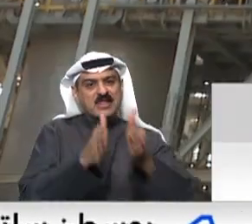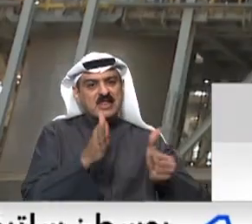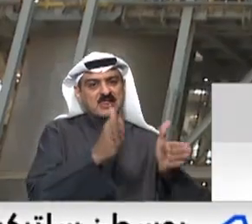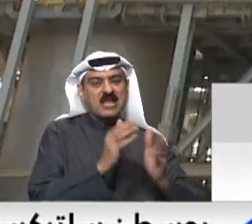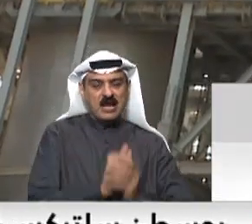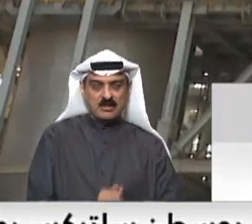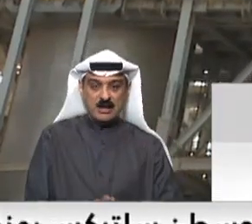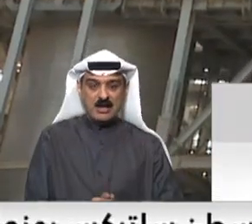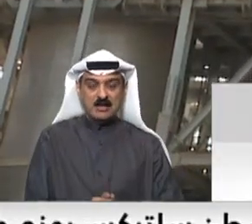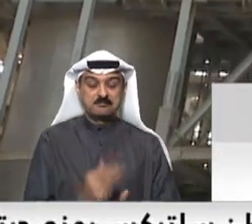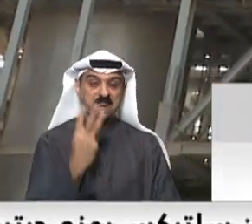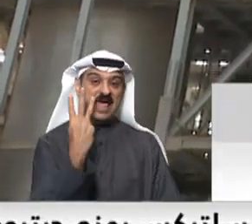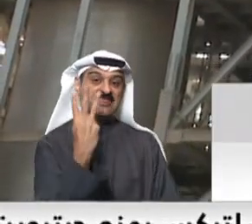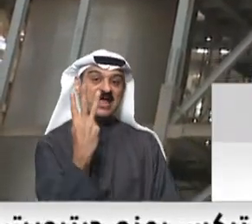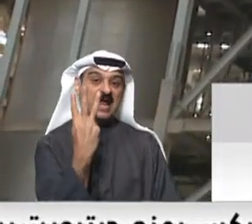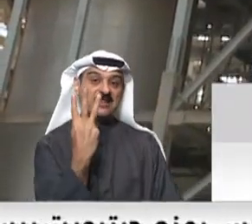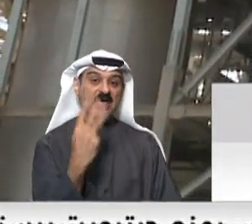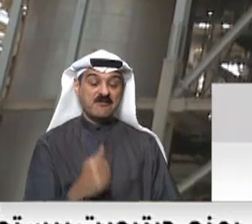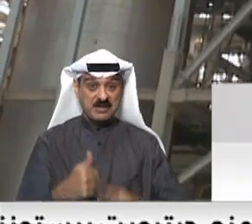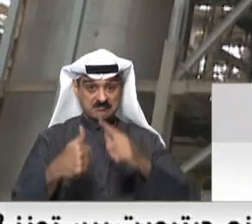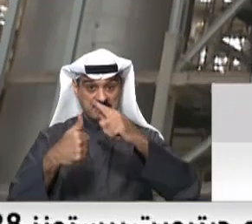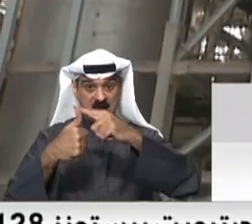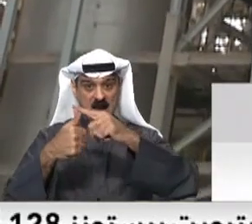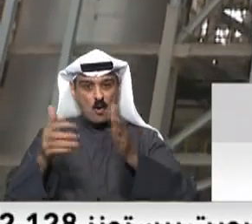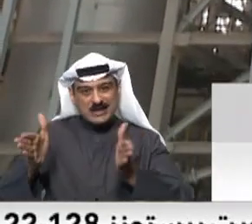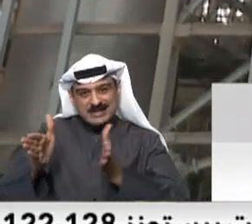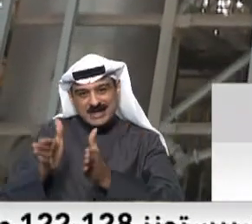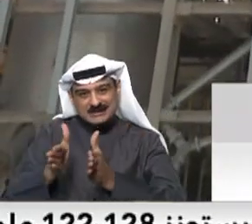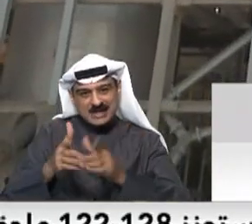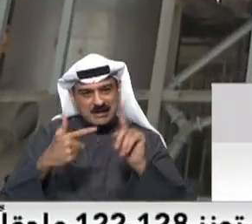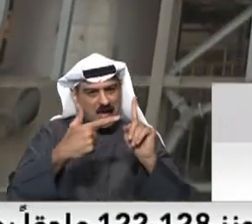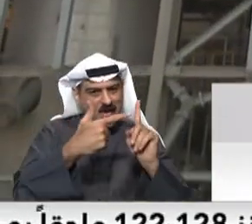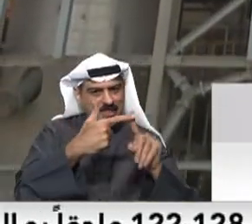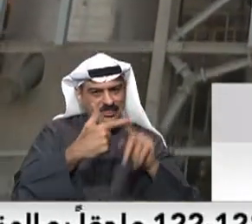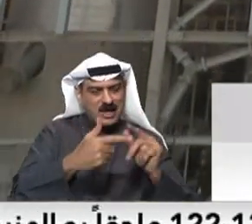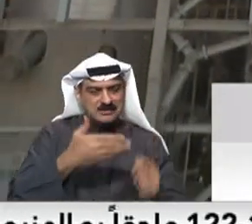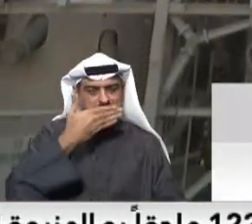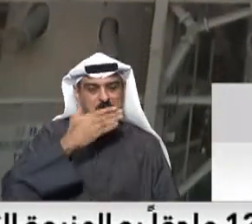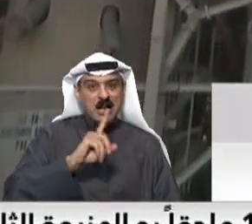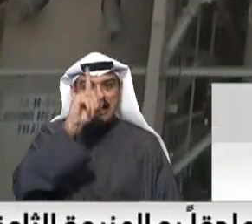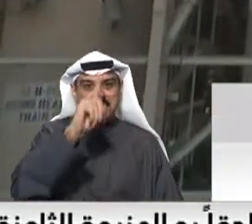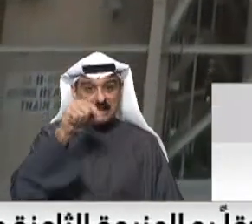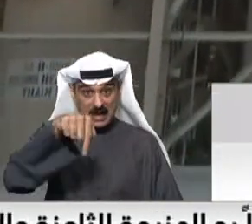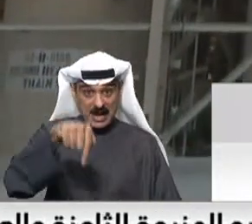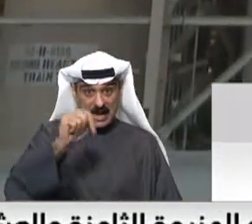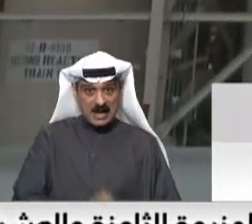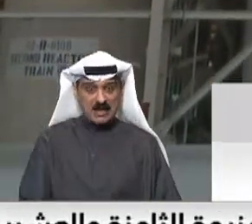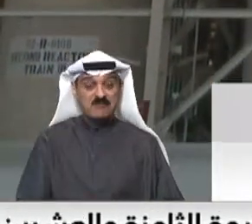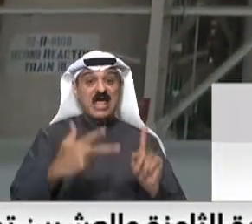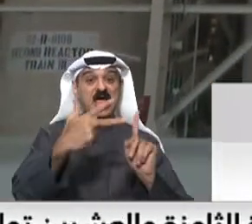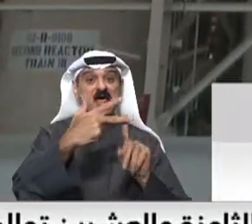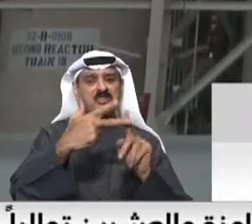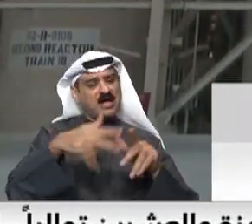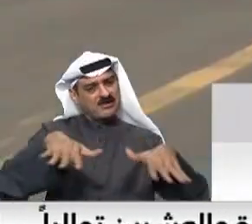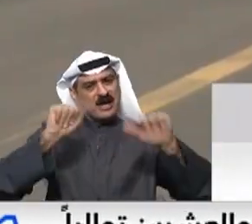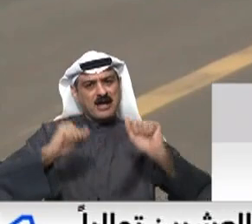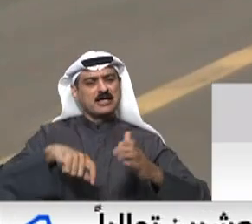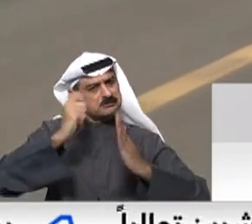من المصفاة المصغرة الأولى إلى الثانية، والحمد لله خلال هالشهر الثالثة.